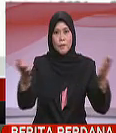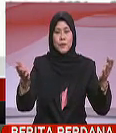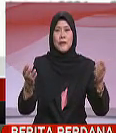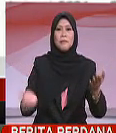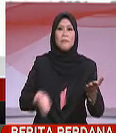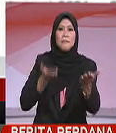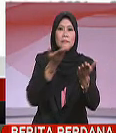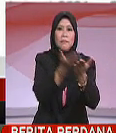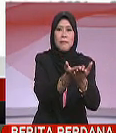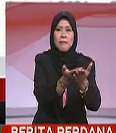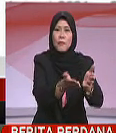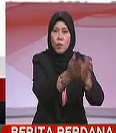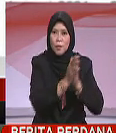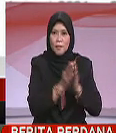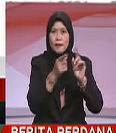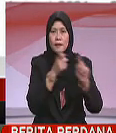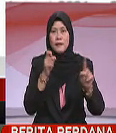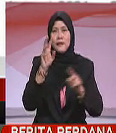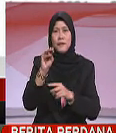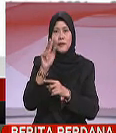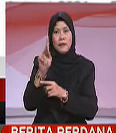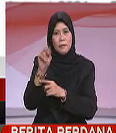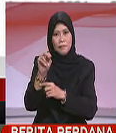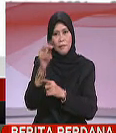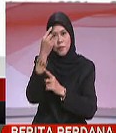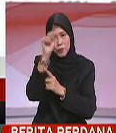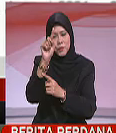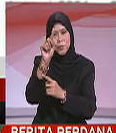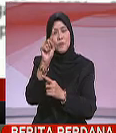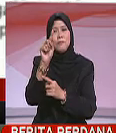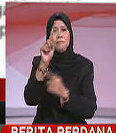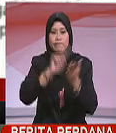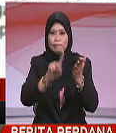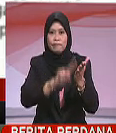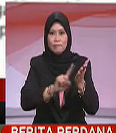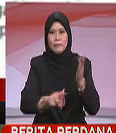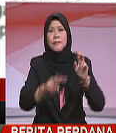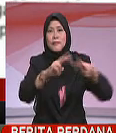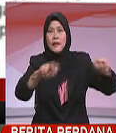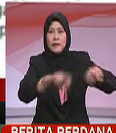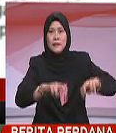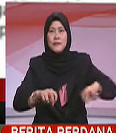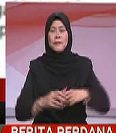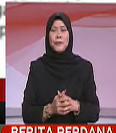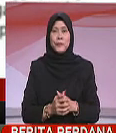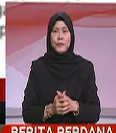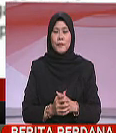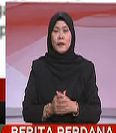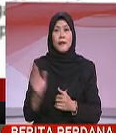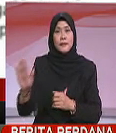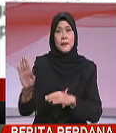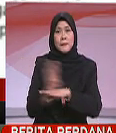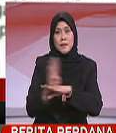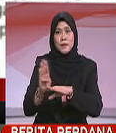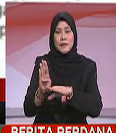mengajukan permohonan tersebut kepada Majlis Keselamatan Negara untuk dipertimbangkan. Beliau yang mengusahakan kedai